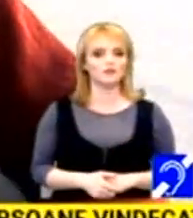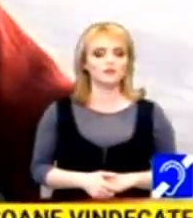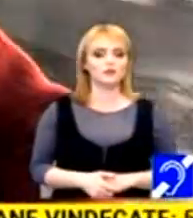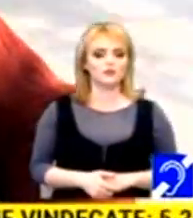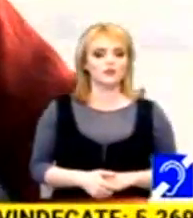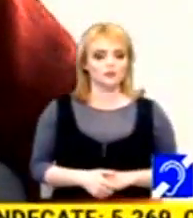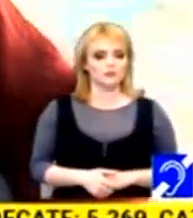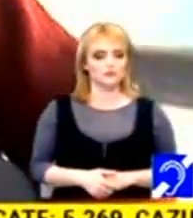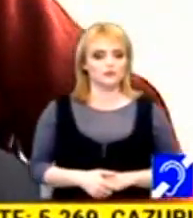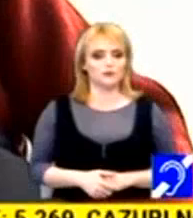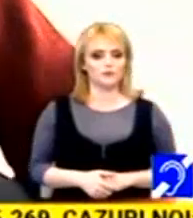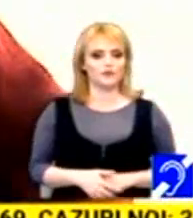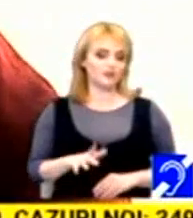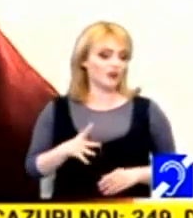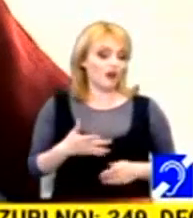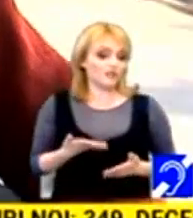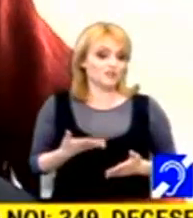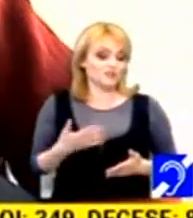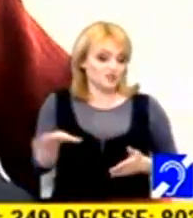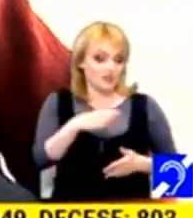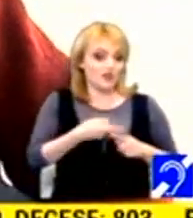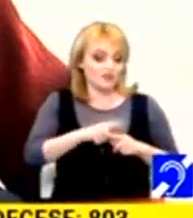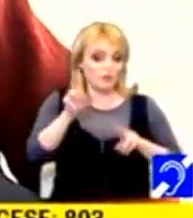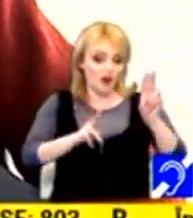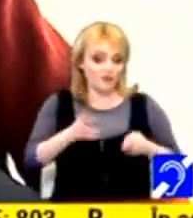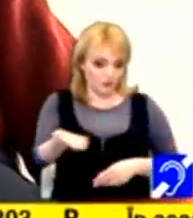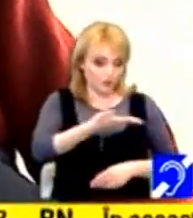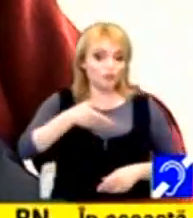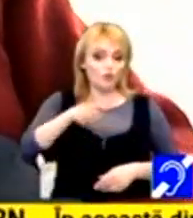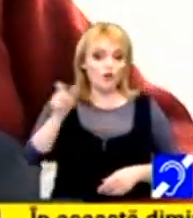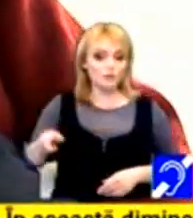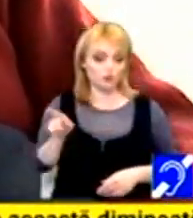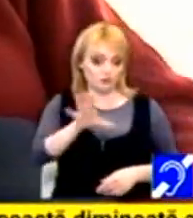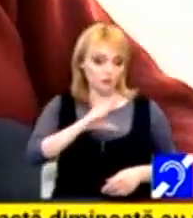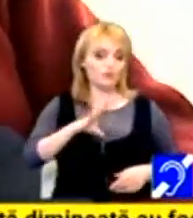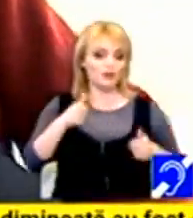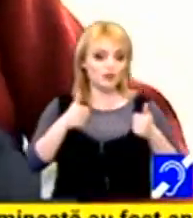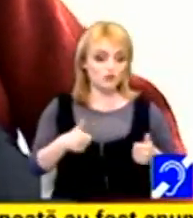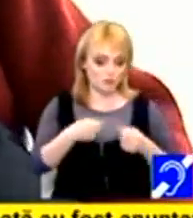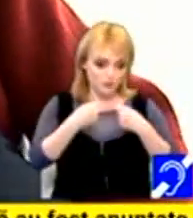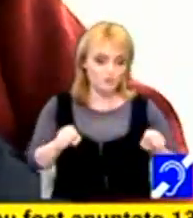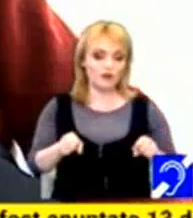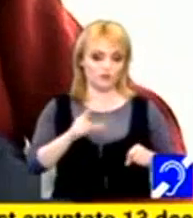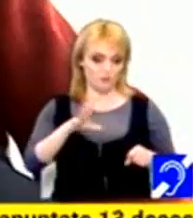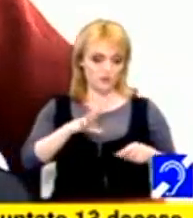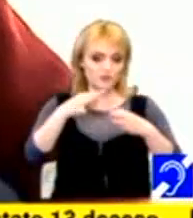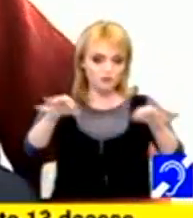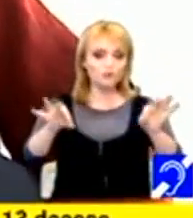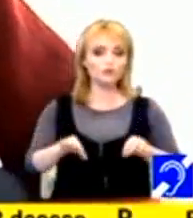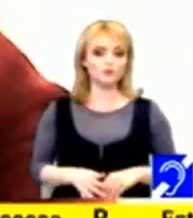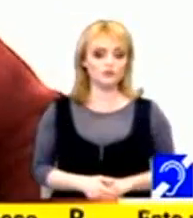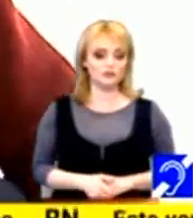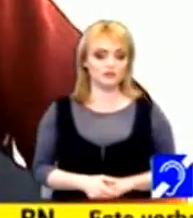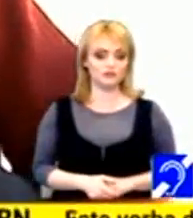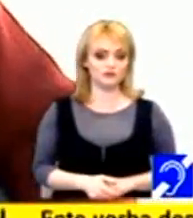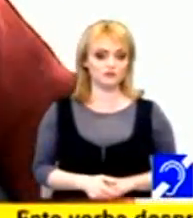respectez. Tot pentru noi. Și poate îmi bate odată să fim liberi. Să